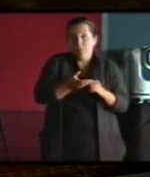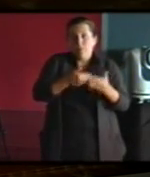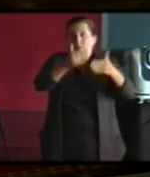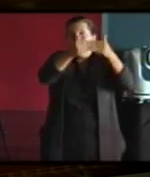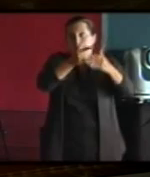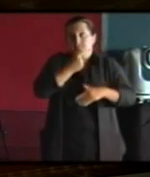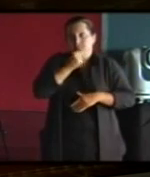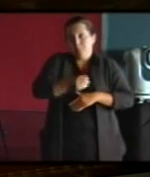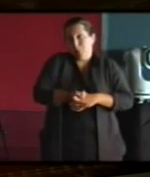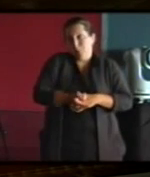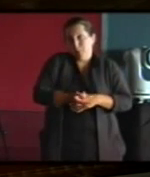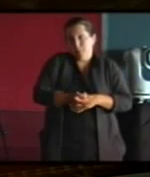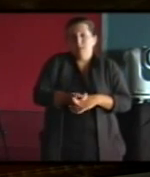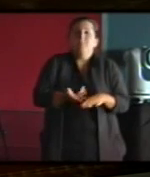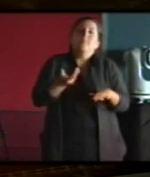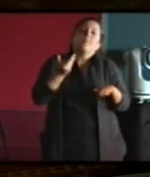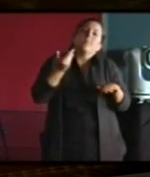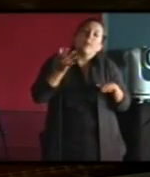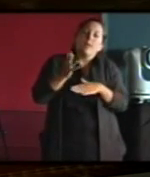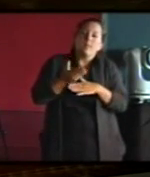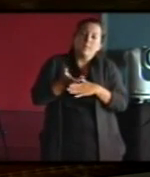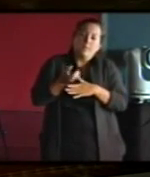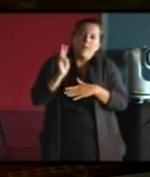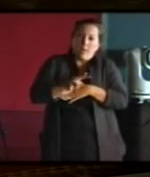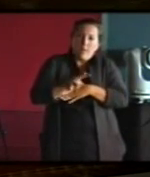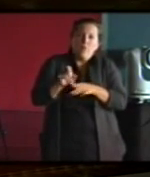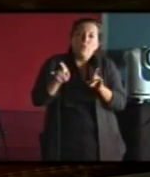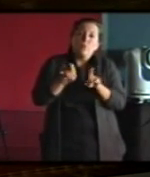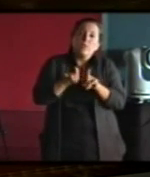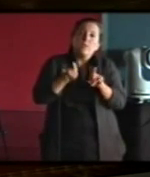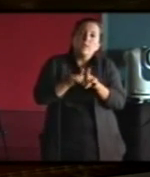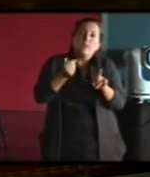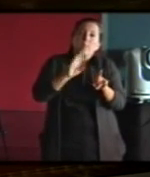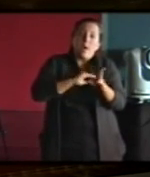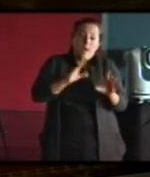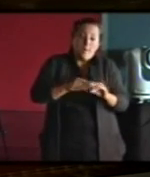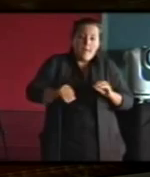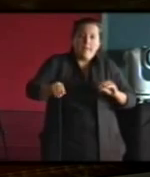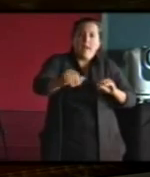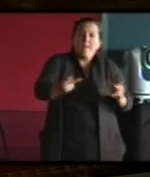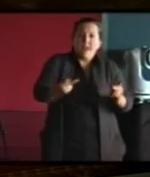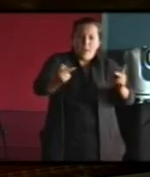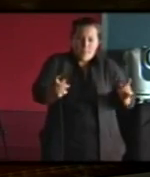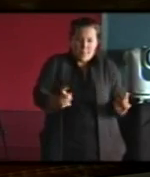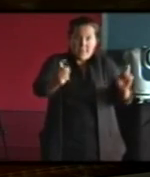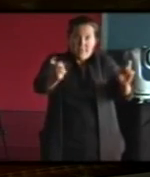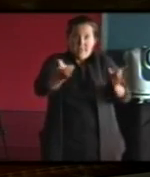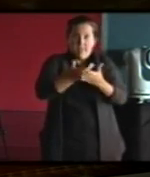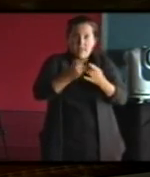choses. Très clairement, également, pour redonner de la valeur au terrain, il faut